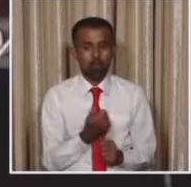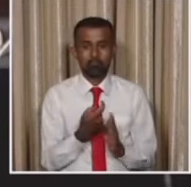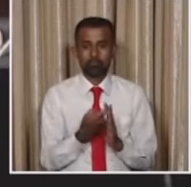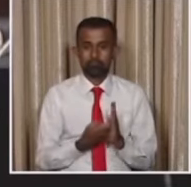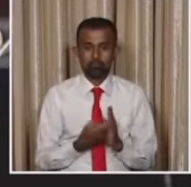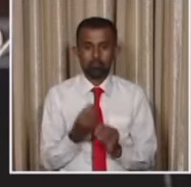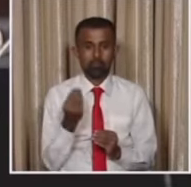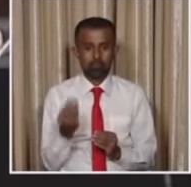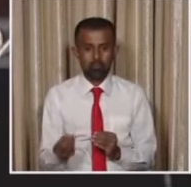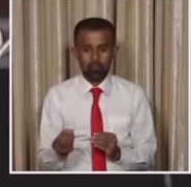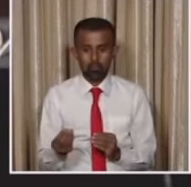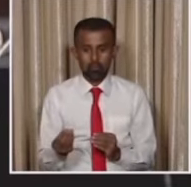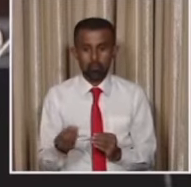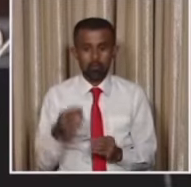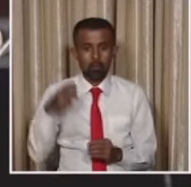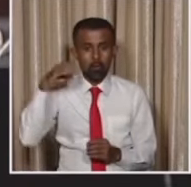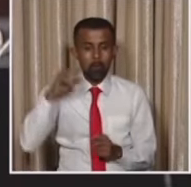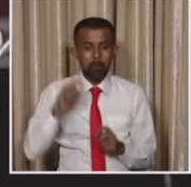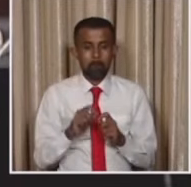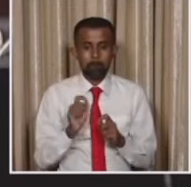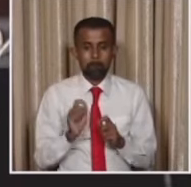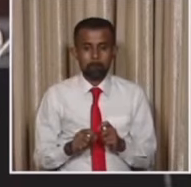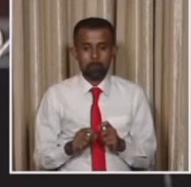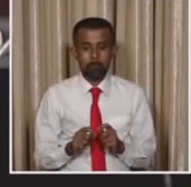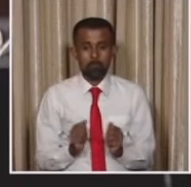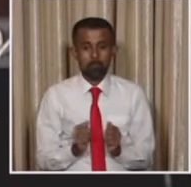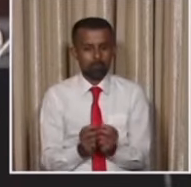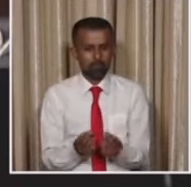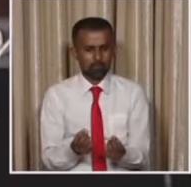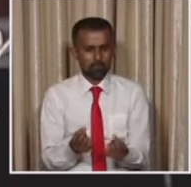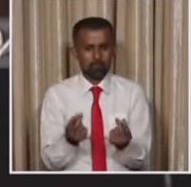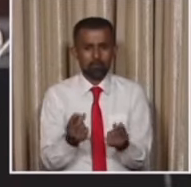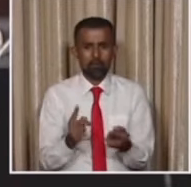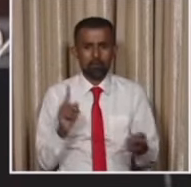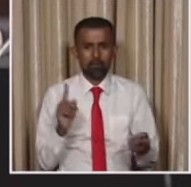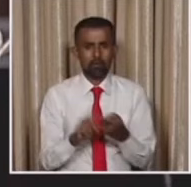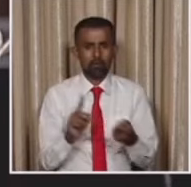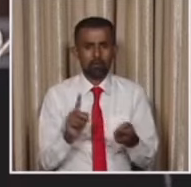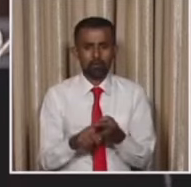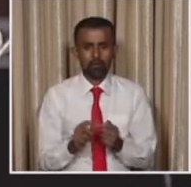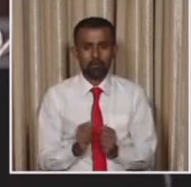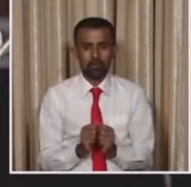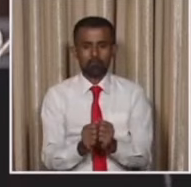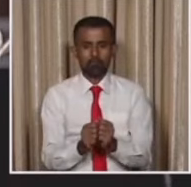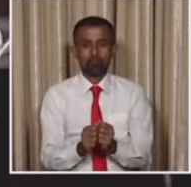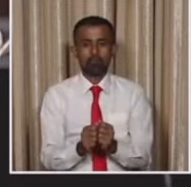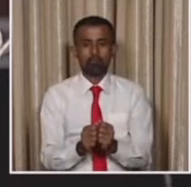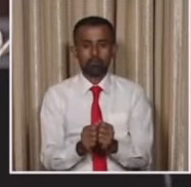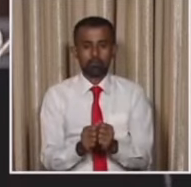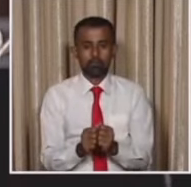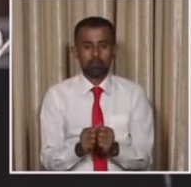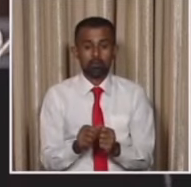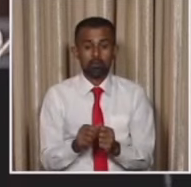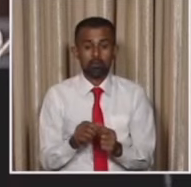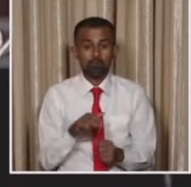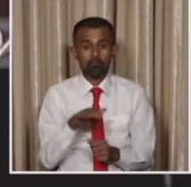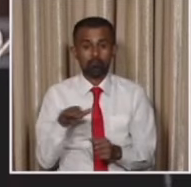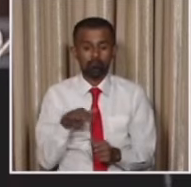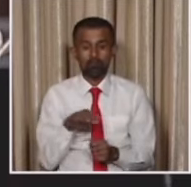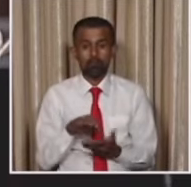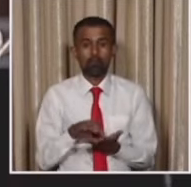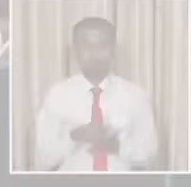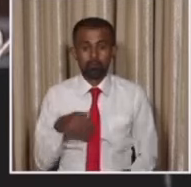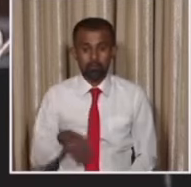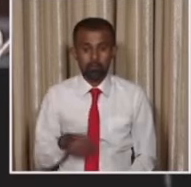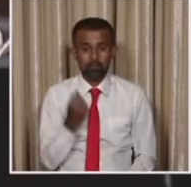ඕනි. විදුලි බල මණ්ඩලයේ කාර්යක්ෂම ආයතනයක්, තරඟකාරී පදනමින් ක්‍රියාත්මක වන ආයතනයක් බවට, ක්ෂේත්‍රයක් බවට අනිවාර්යෙන්